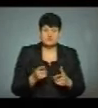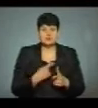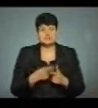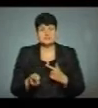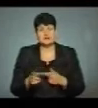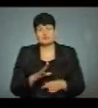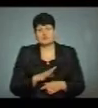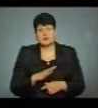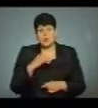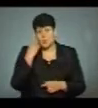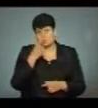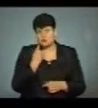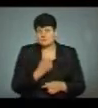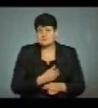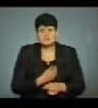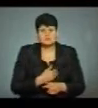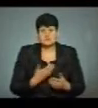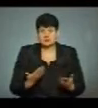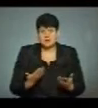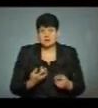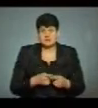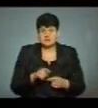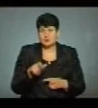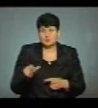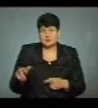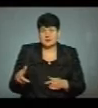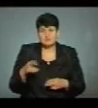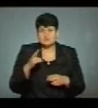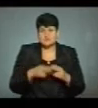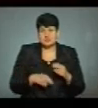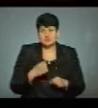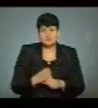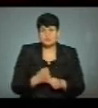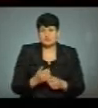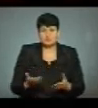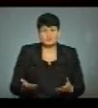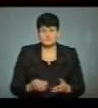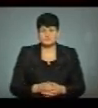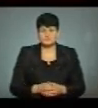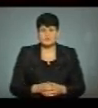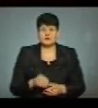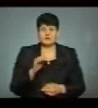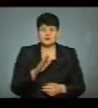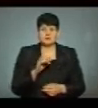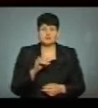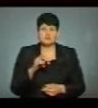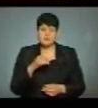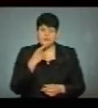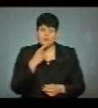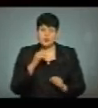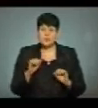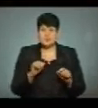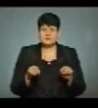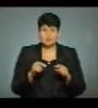була особиста ініціатива даних робітників, щоб завершити дані роботи. Володимир Гузенков каже, управління